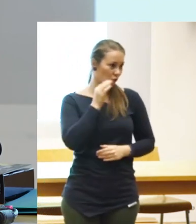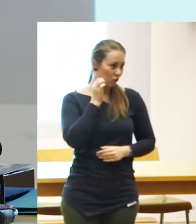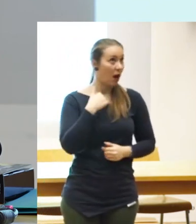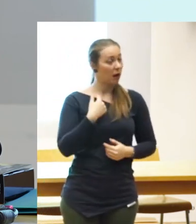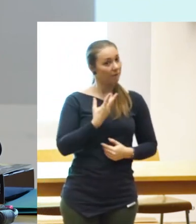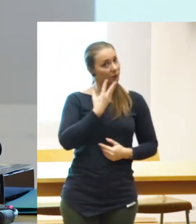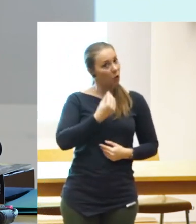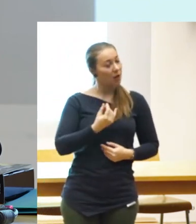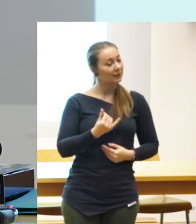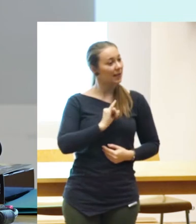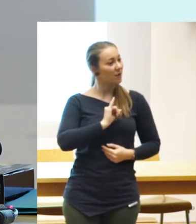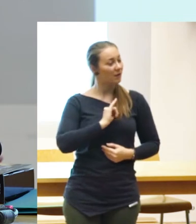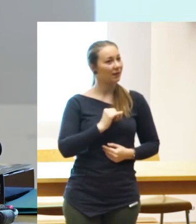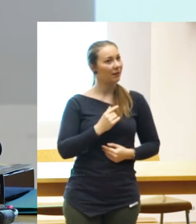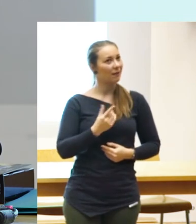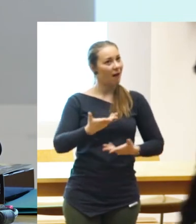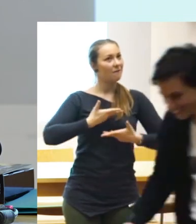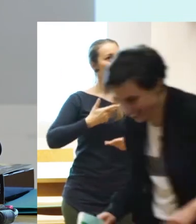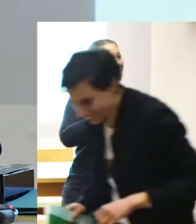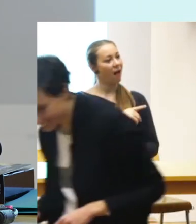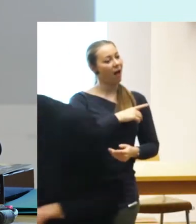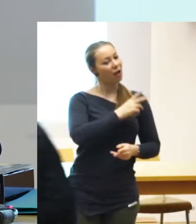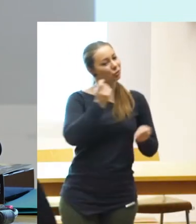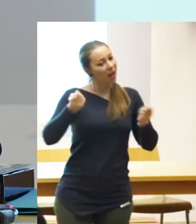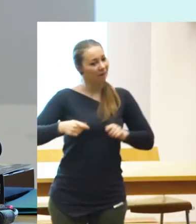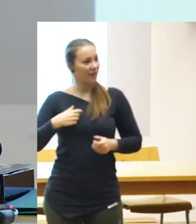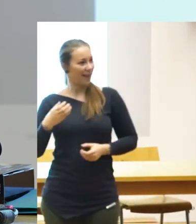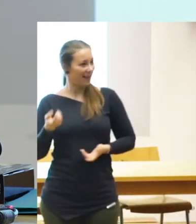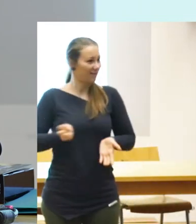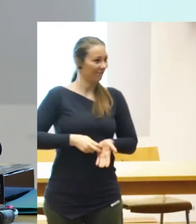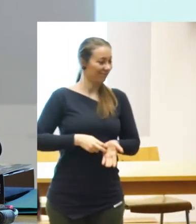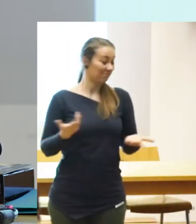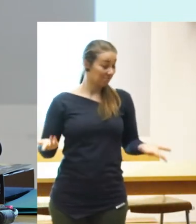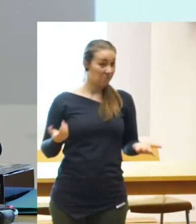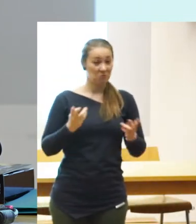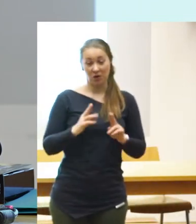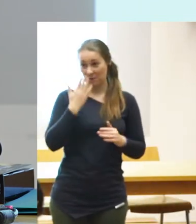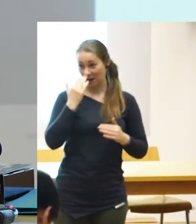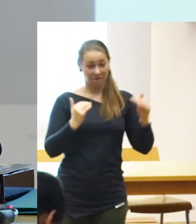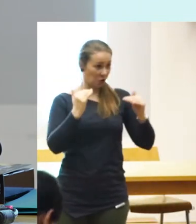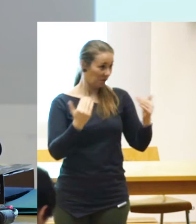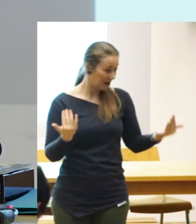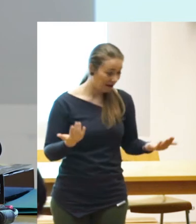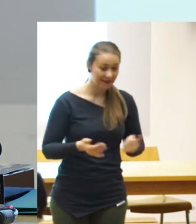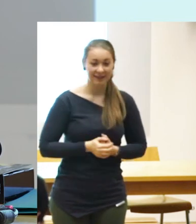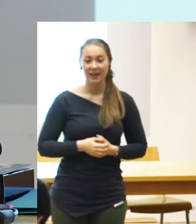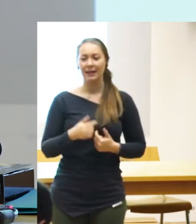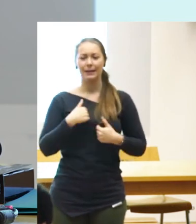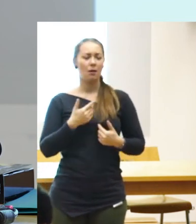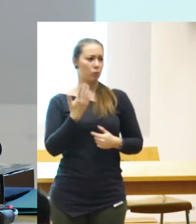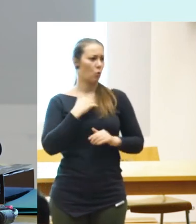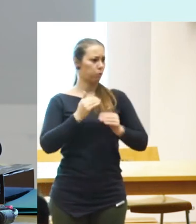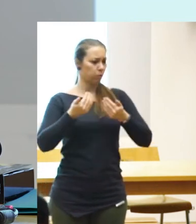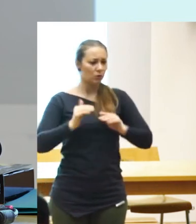konci, takže se to snad jako vyrovná v tomhletom směru. Já jsem pozván za